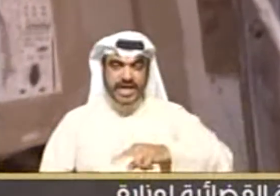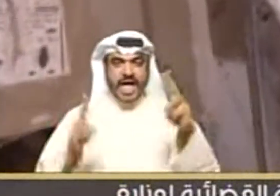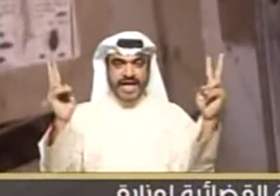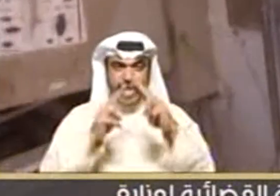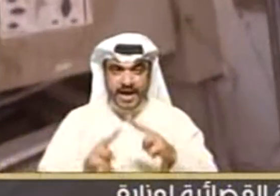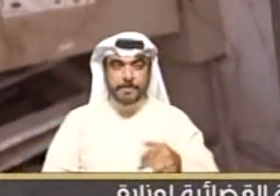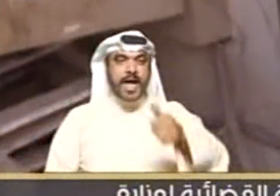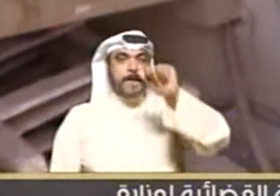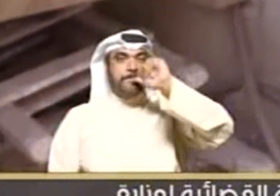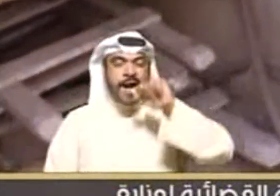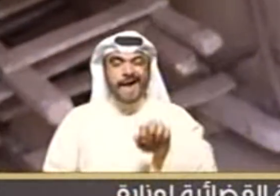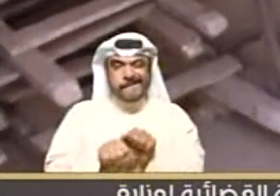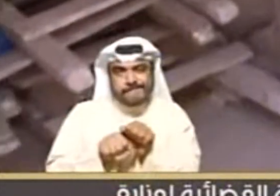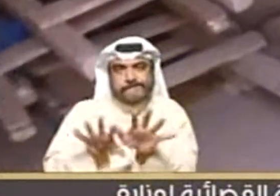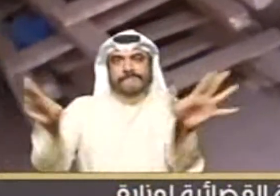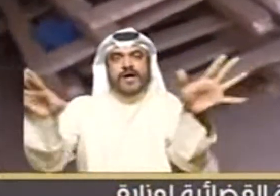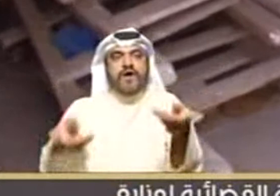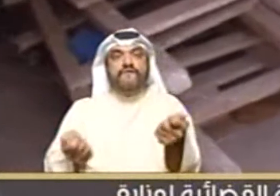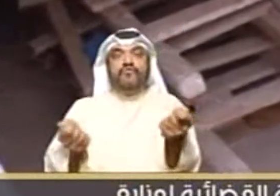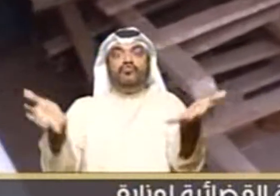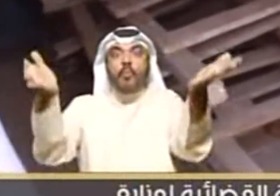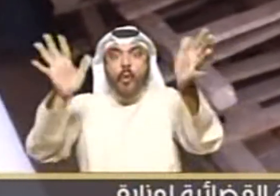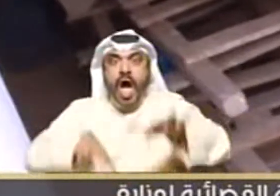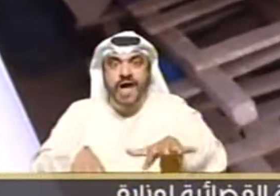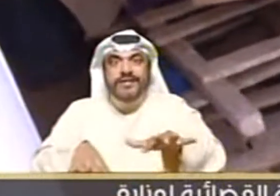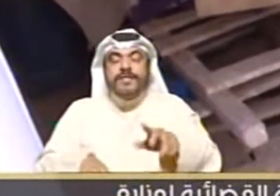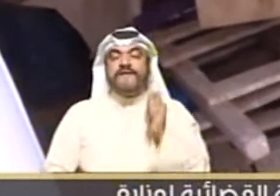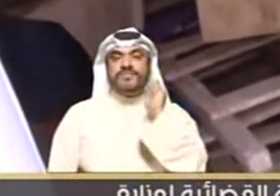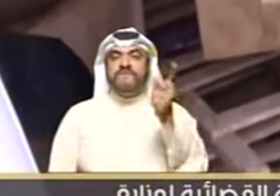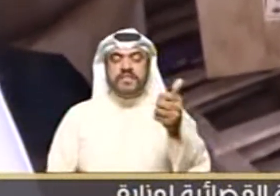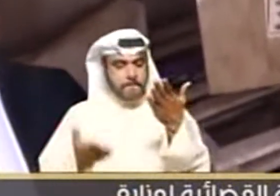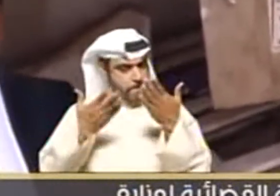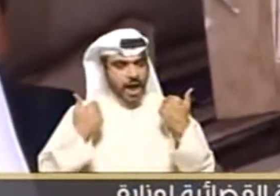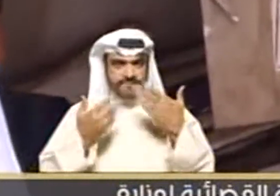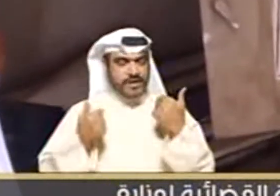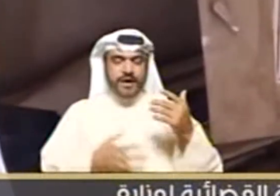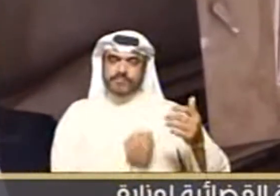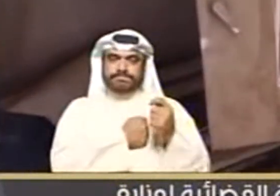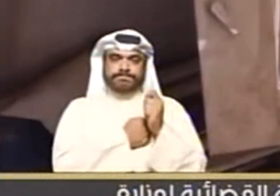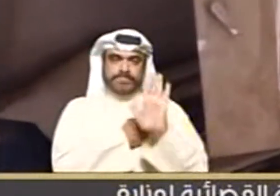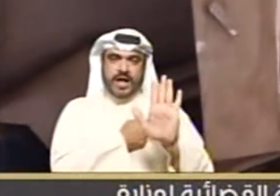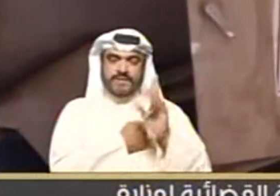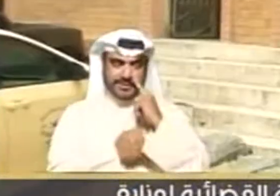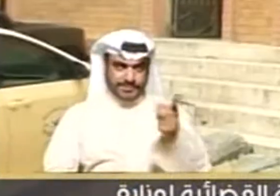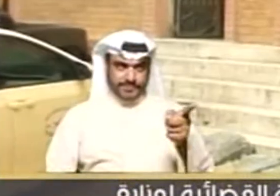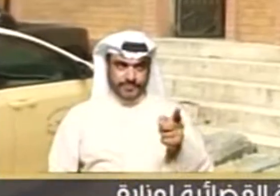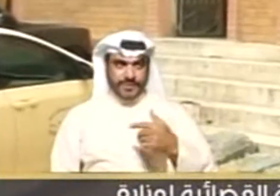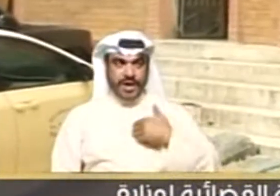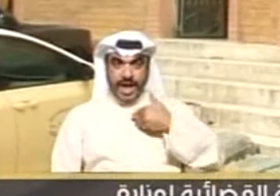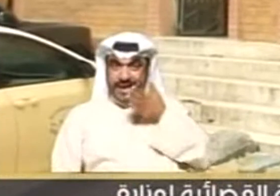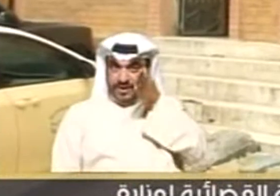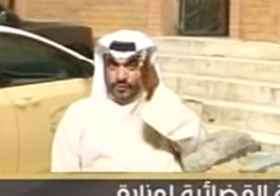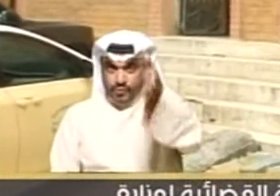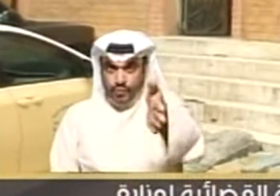واحد بالتيار، ومبالغ بالالاف متراكمه على اصحاب الملك تكشفها فرق الضبطيه القضائيه. من نطلع